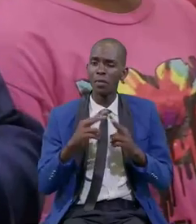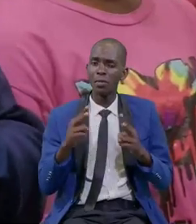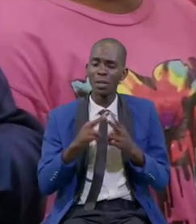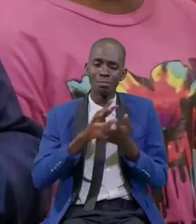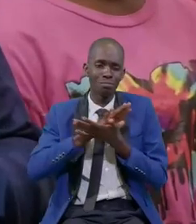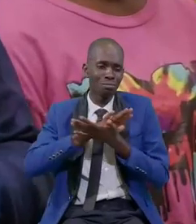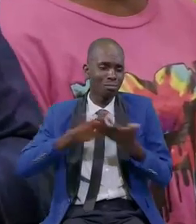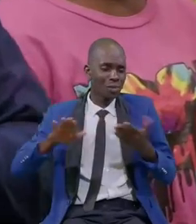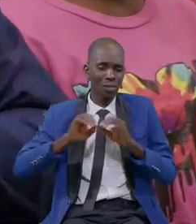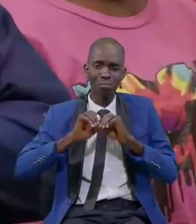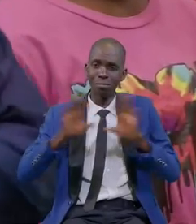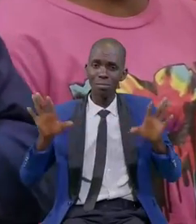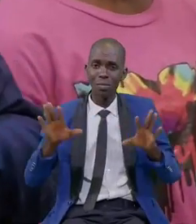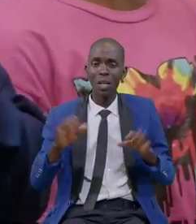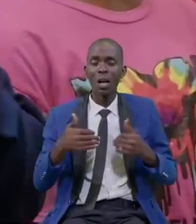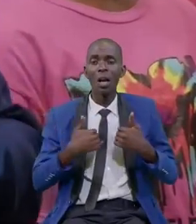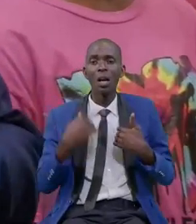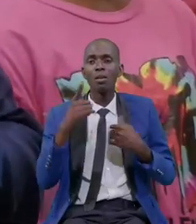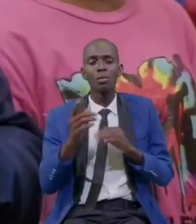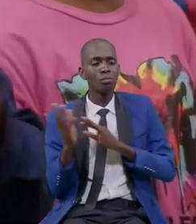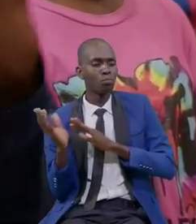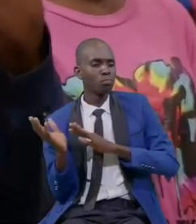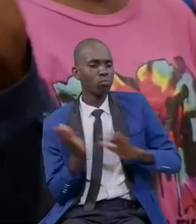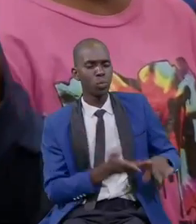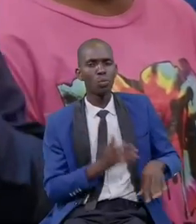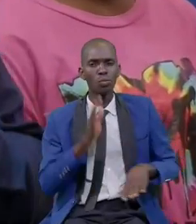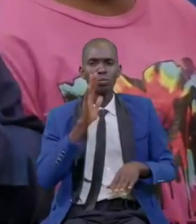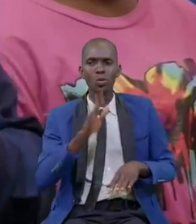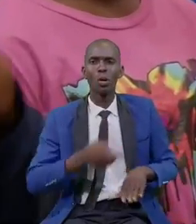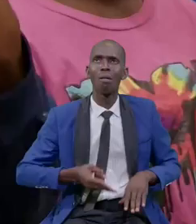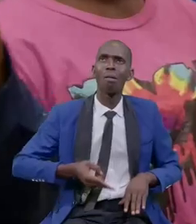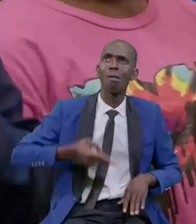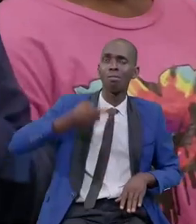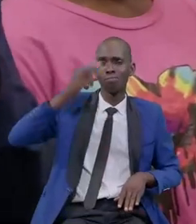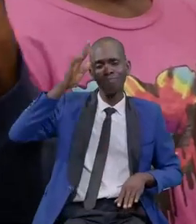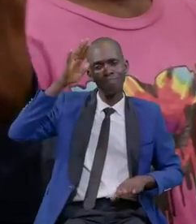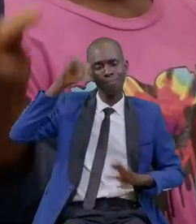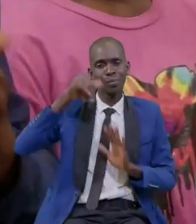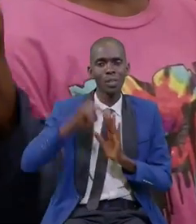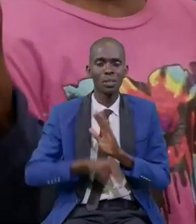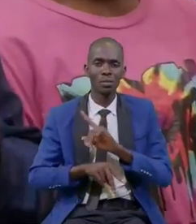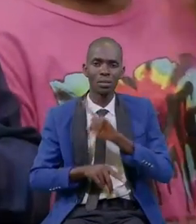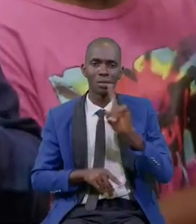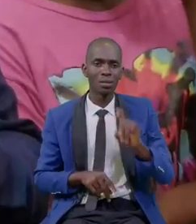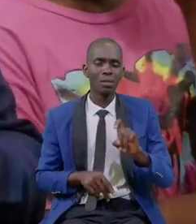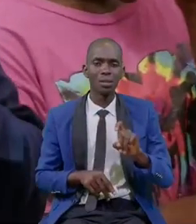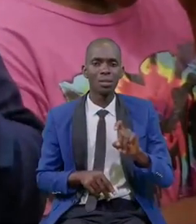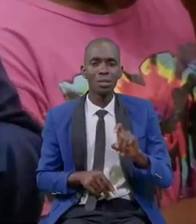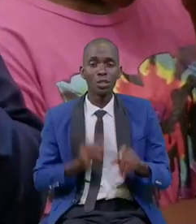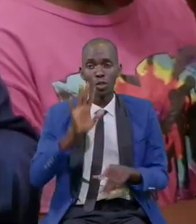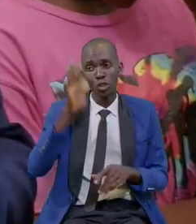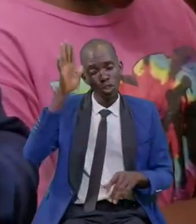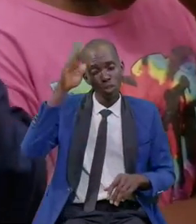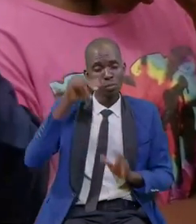Avez-vous délaissé la superfluité